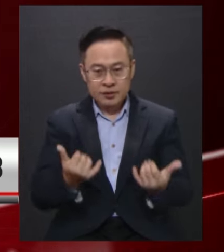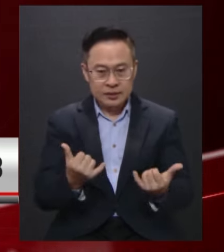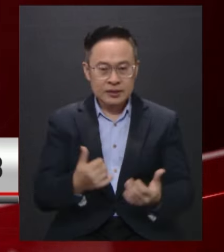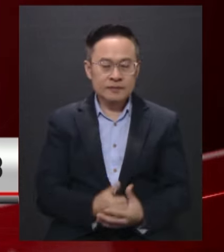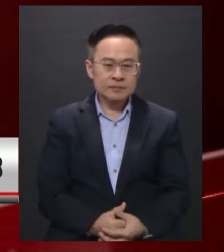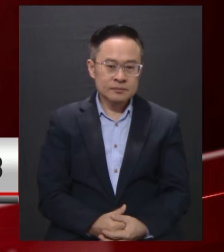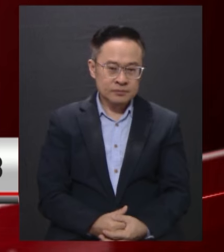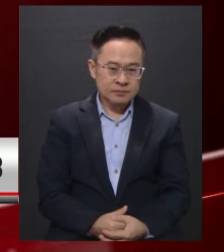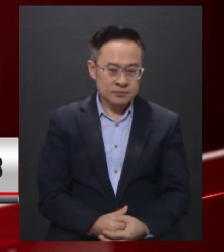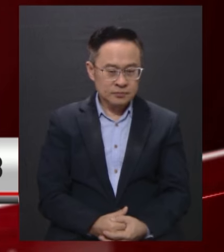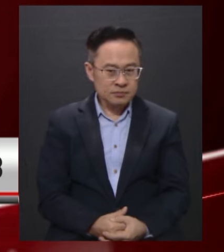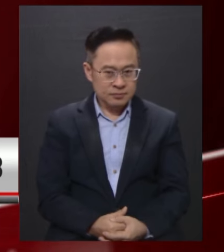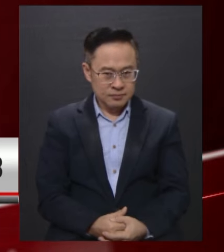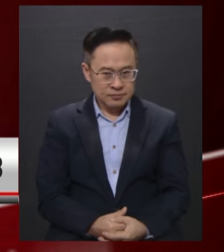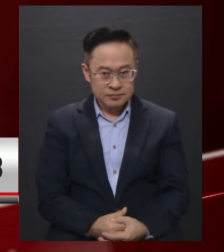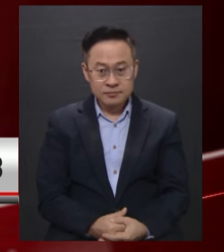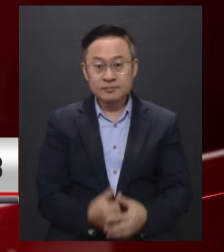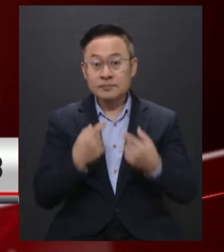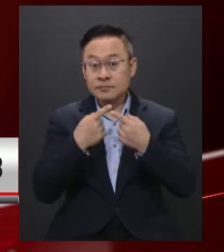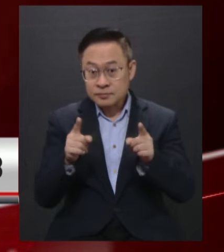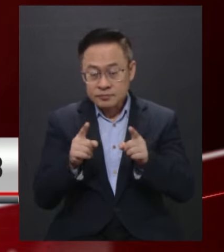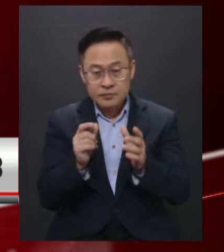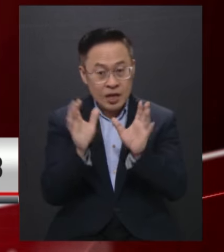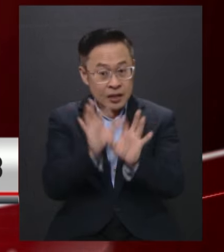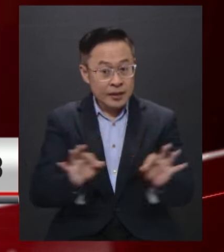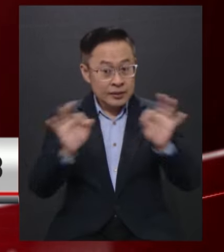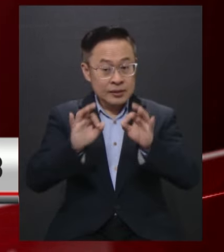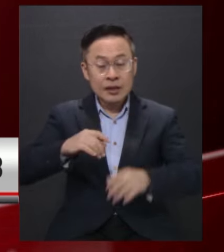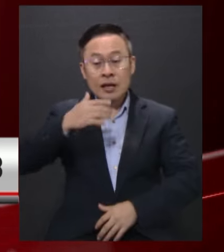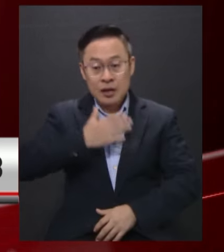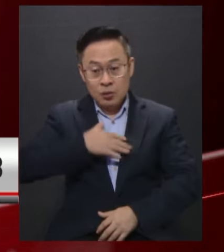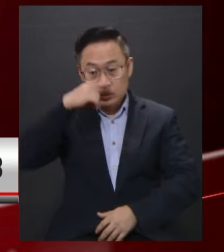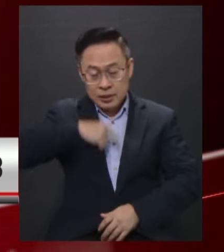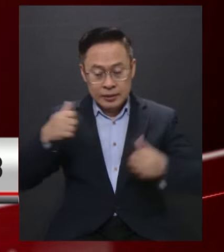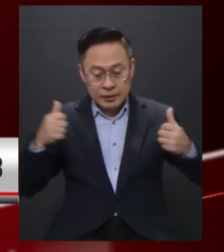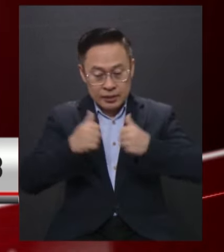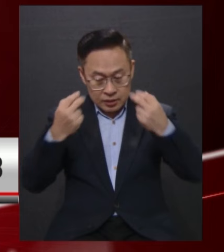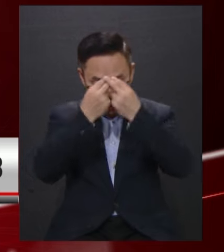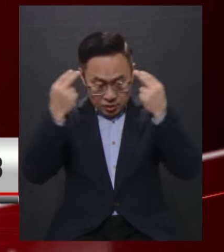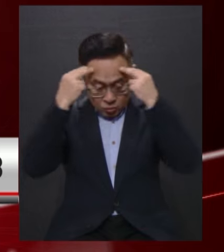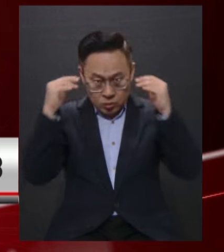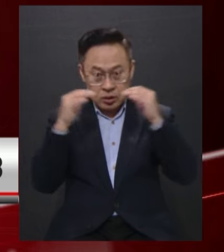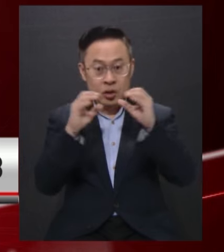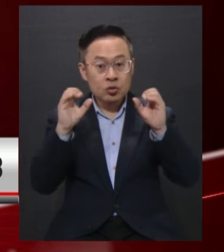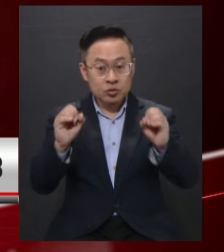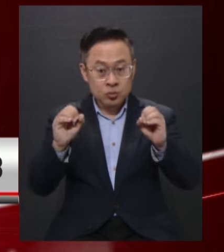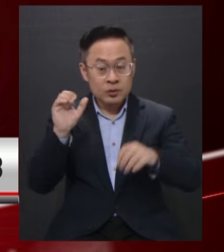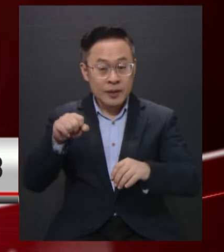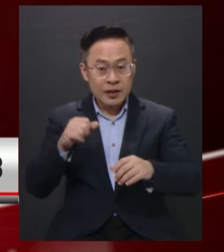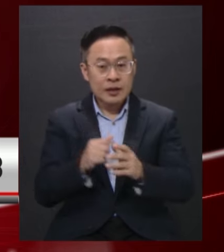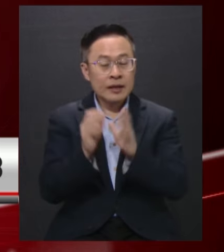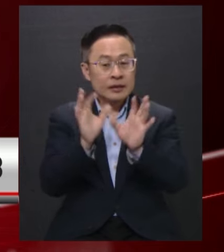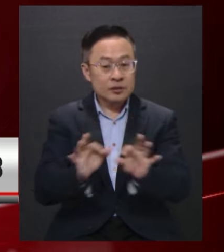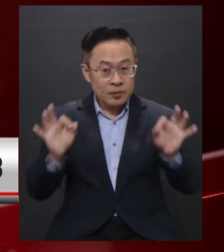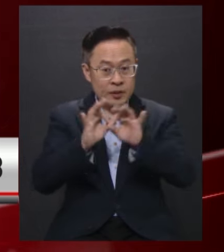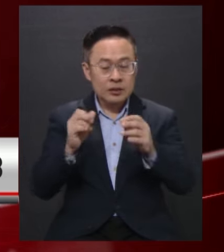คืออะไรคุณผู้ชมก็คือการที่เราเนี่ยเสมอกับซาอุดิอาระเบียเมื่อค่ำคืนที่ผ่านมาซาอุดิอาระเบียเป็นช